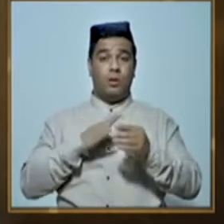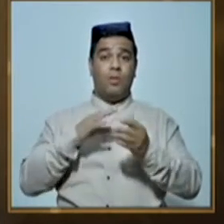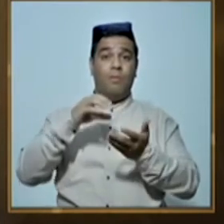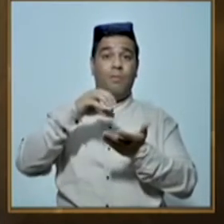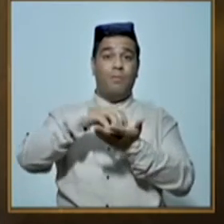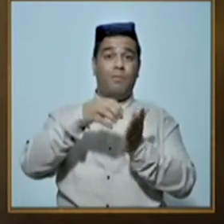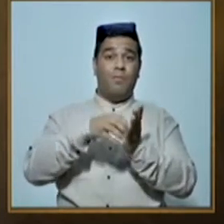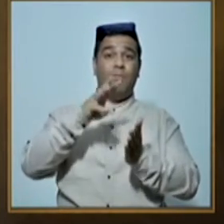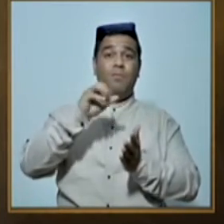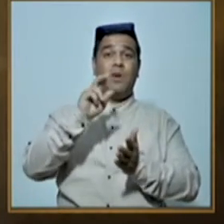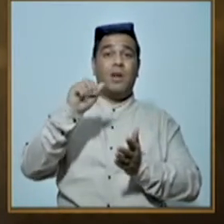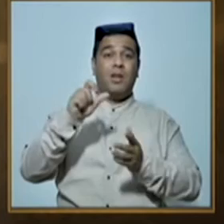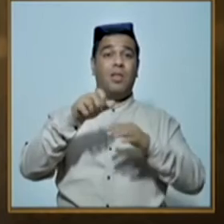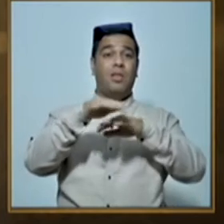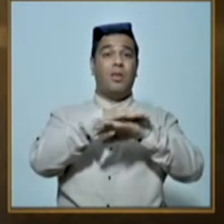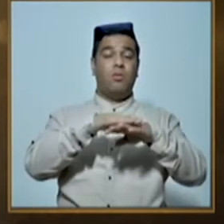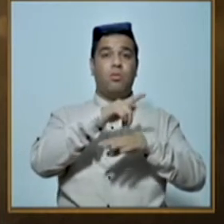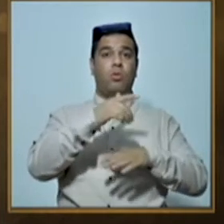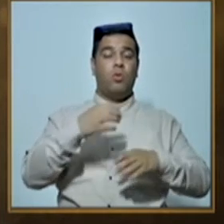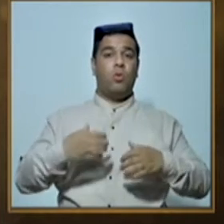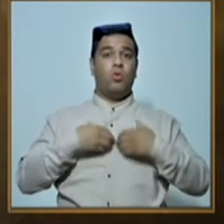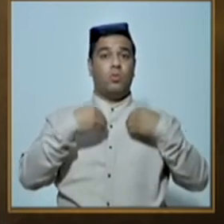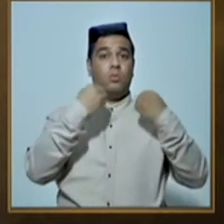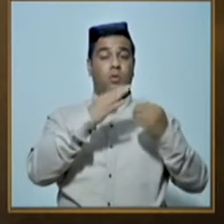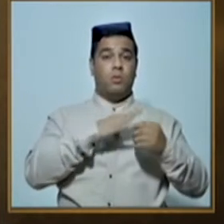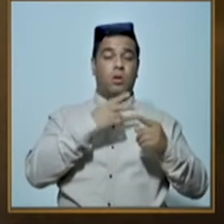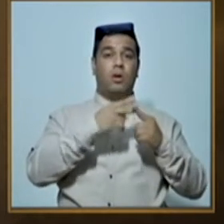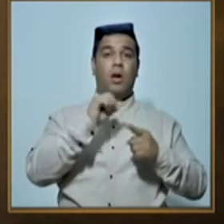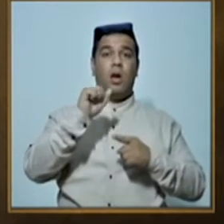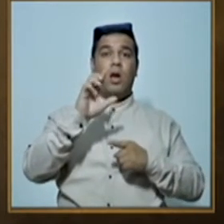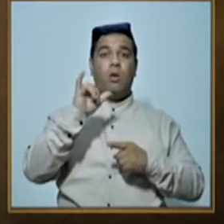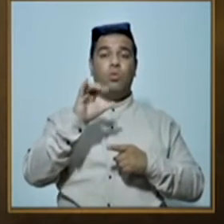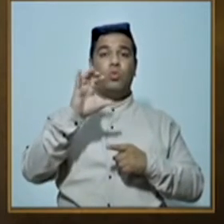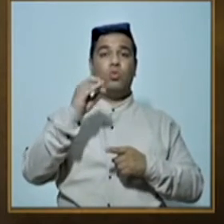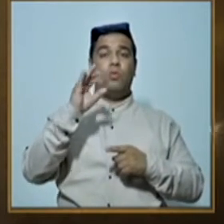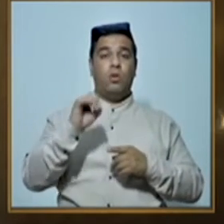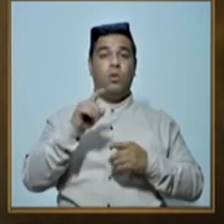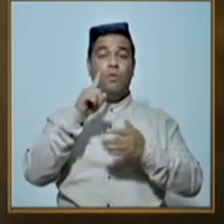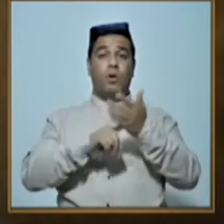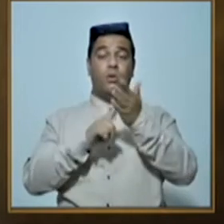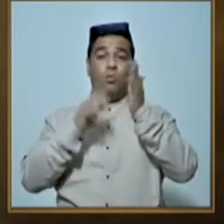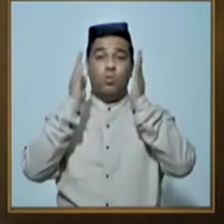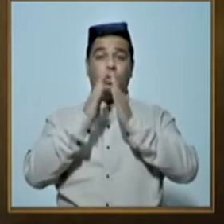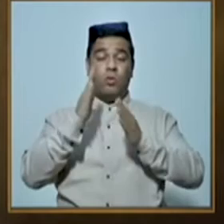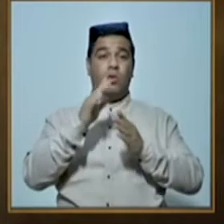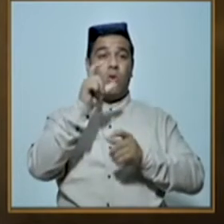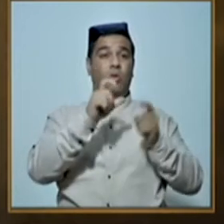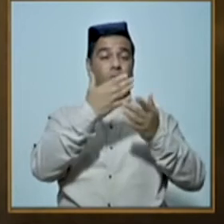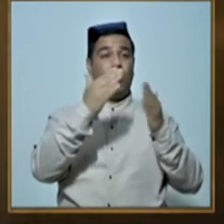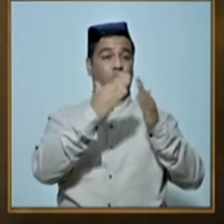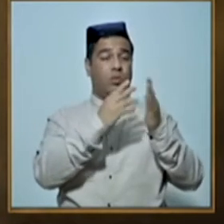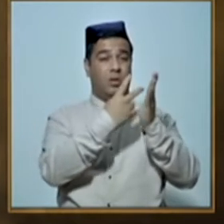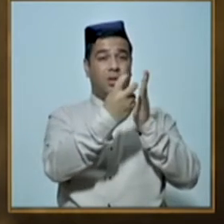ahlini demek kalbiga korkunçunu saldı, onların başlığı Ebu Süfyan yolga yugurup çıkıp, Müslüman bulup, o adamlar üyelerge